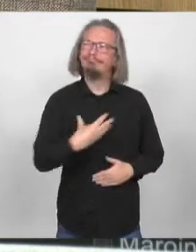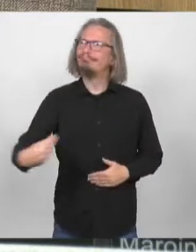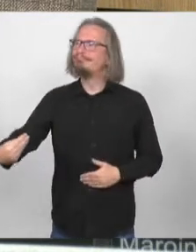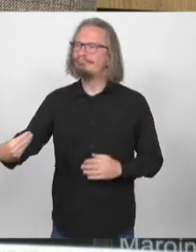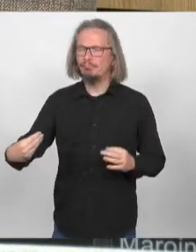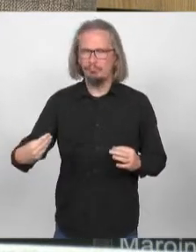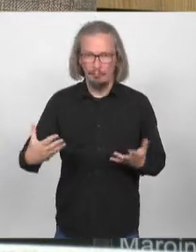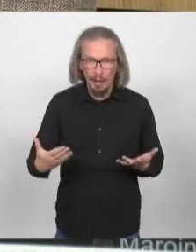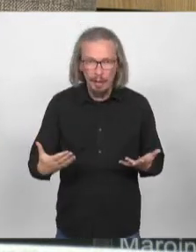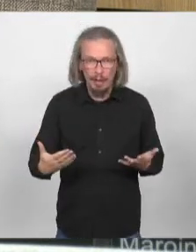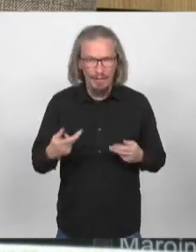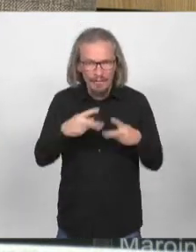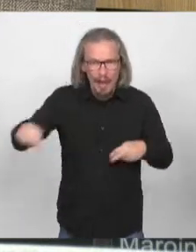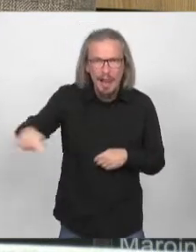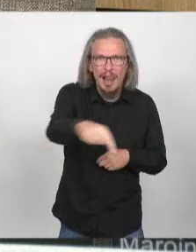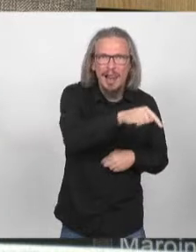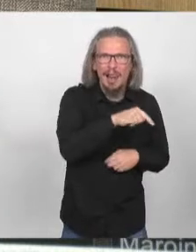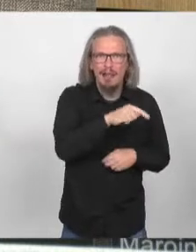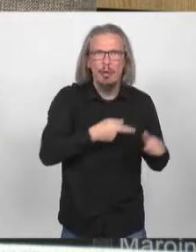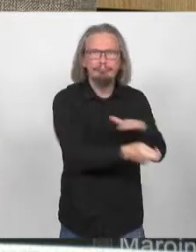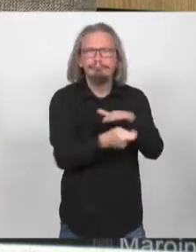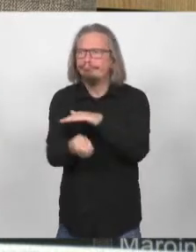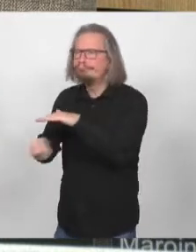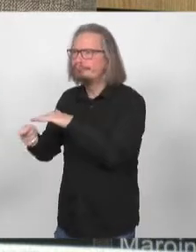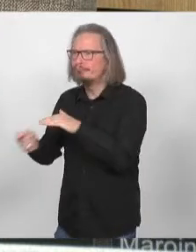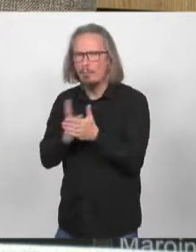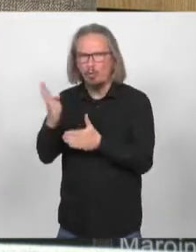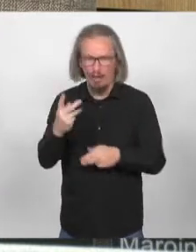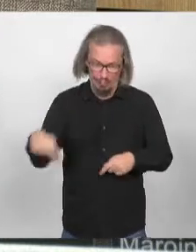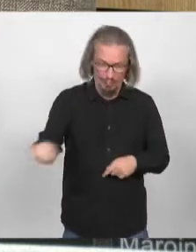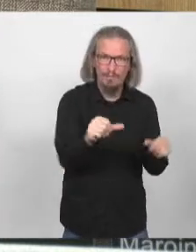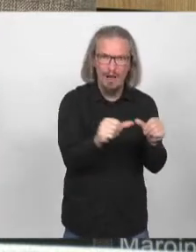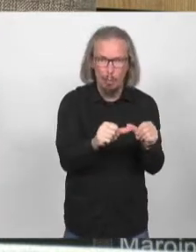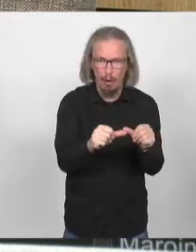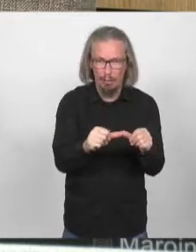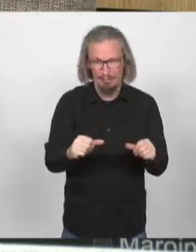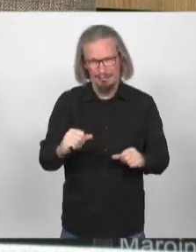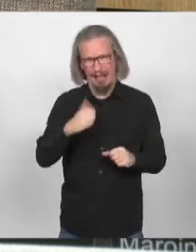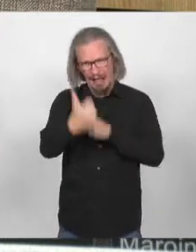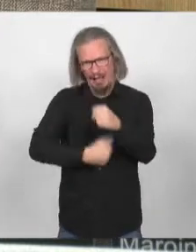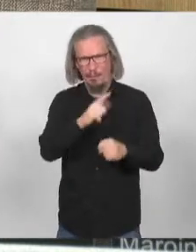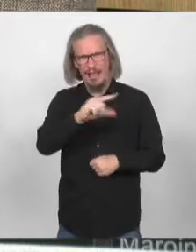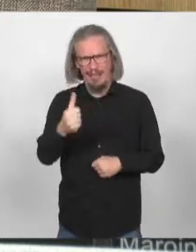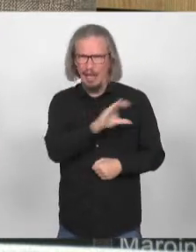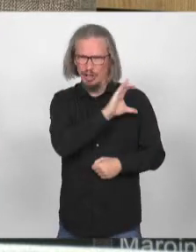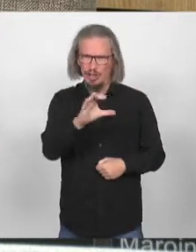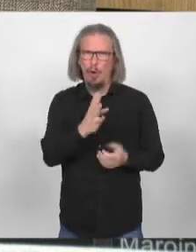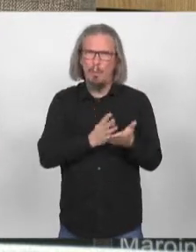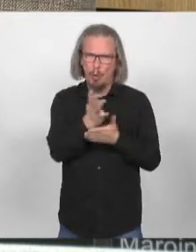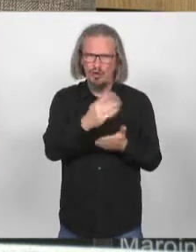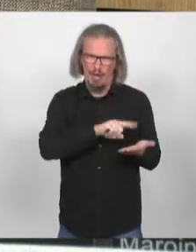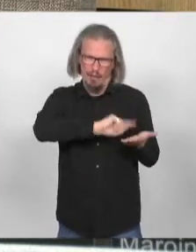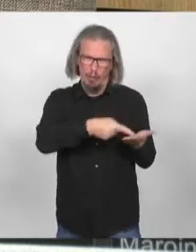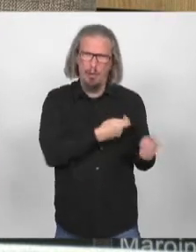qu'en est-il de celle des communes dont l'AMEL finance les projets? En 2021, sur une centaine de projets bénéficiant de fonds de concours,